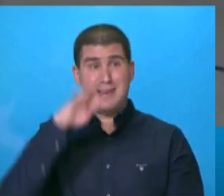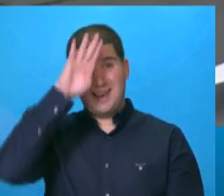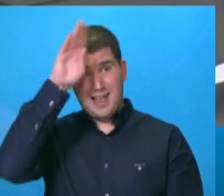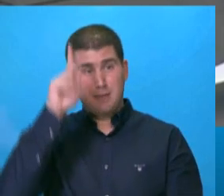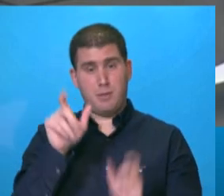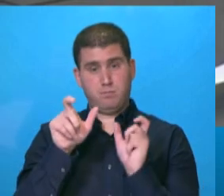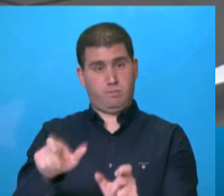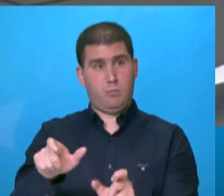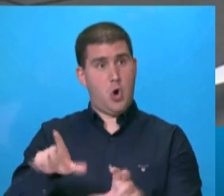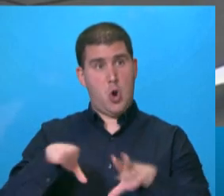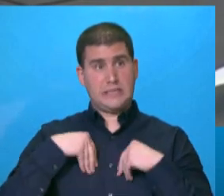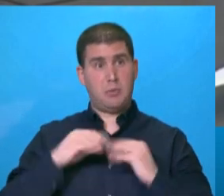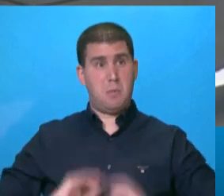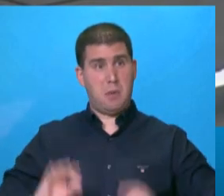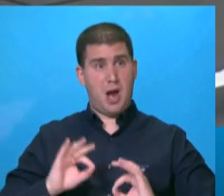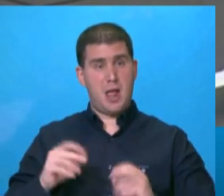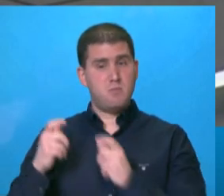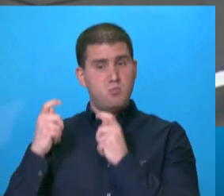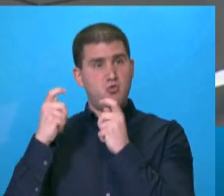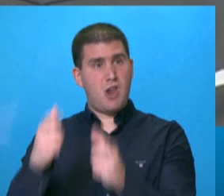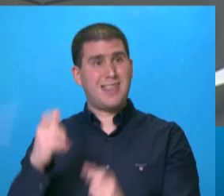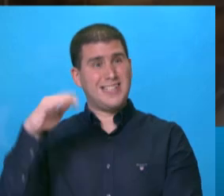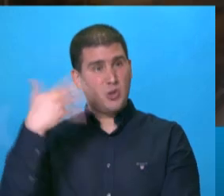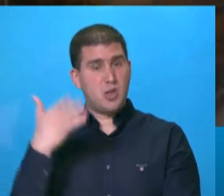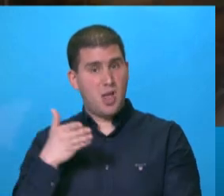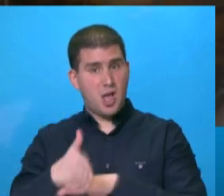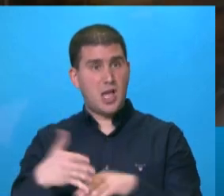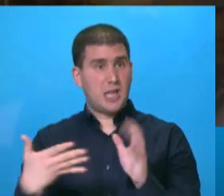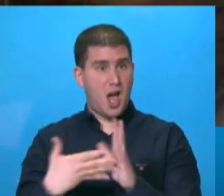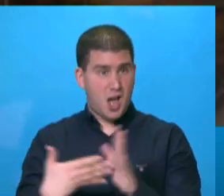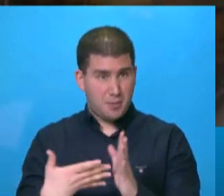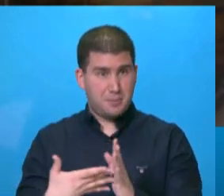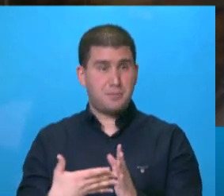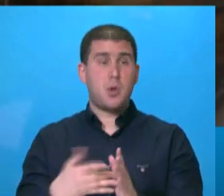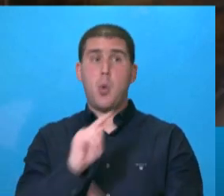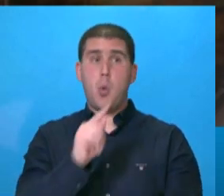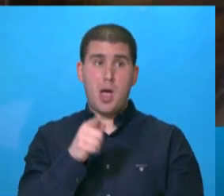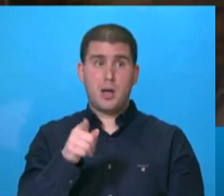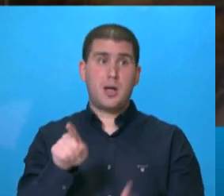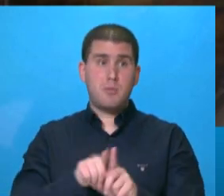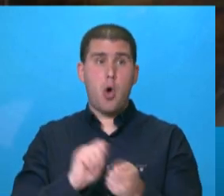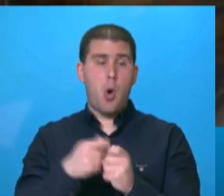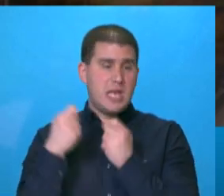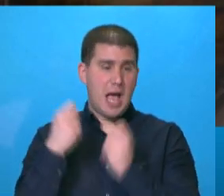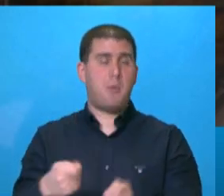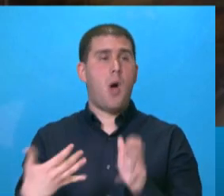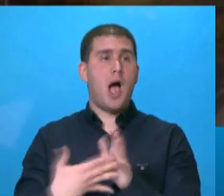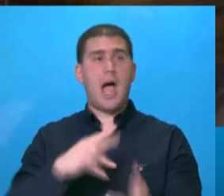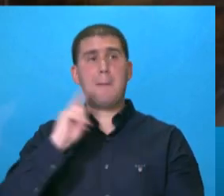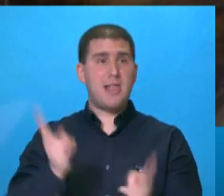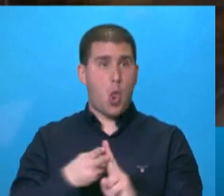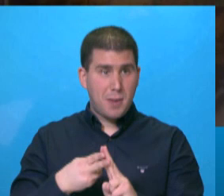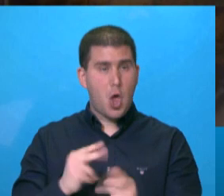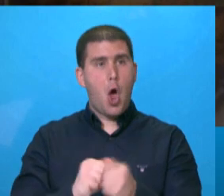ייתנו למשלחת מבחוץ להיכנס לחקירה, יכול להיות שאו שיכפו חקירה בינלאומית, או